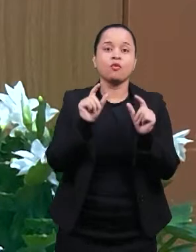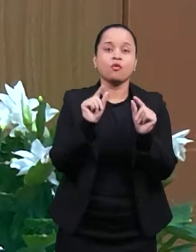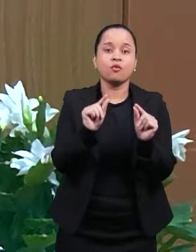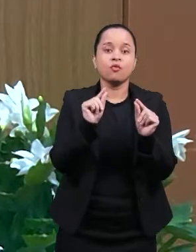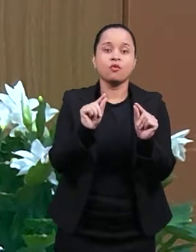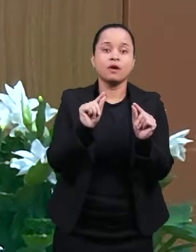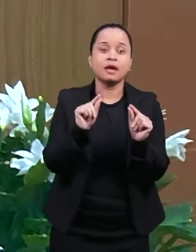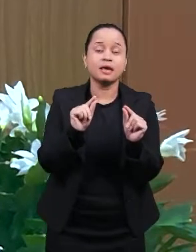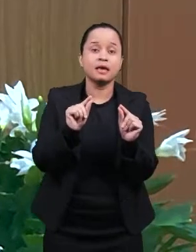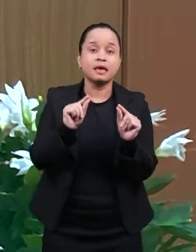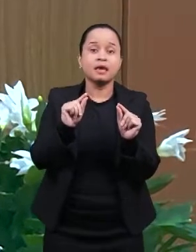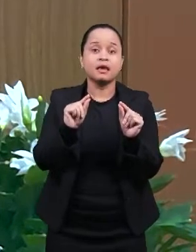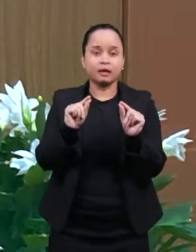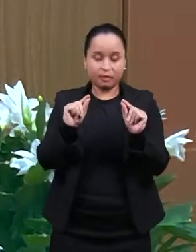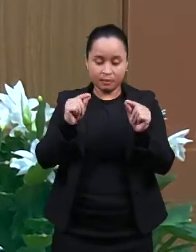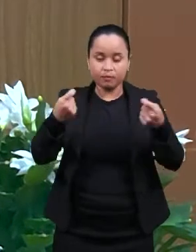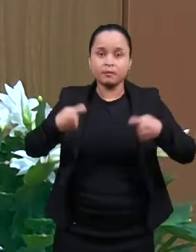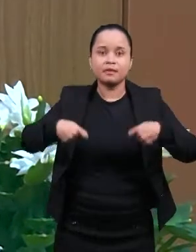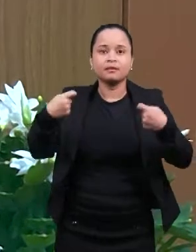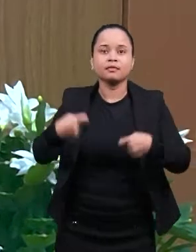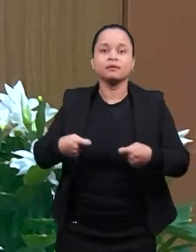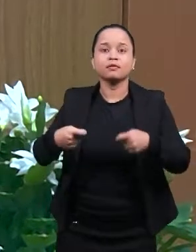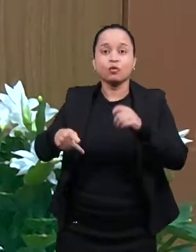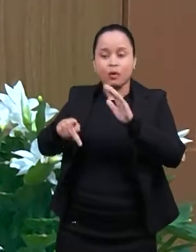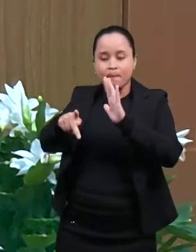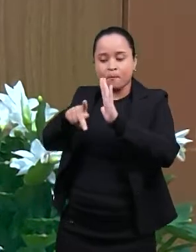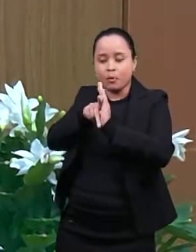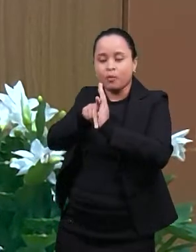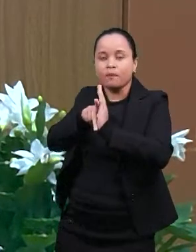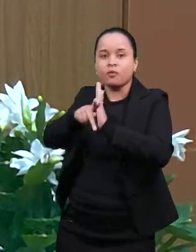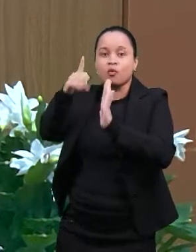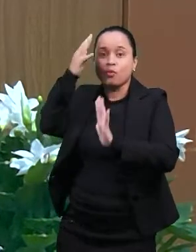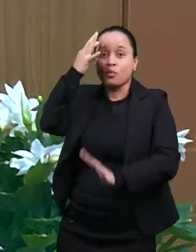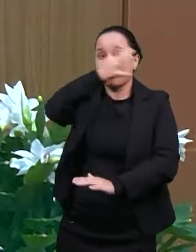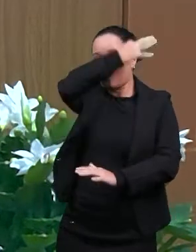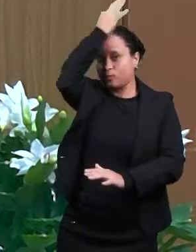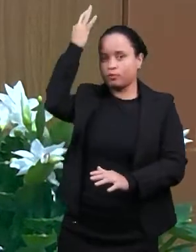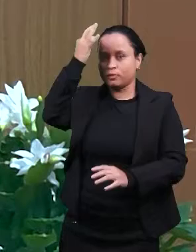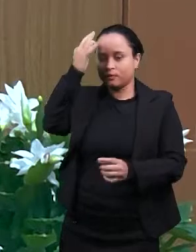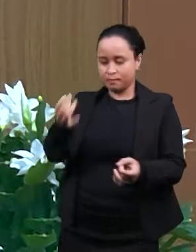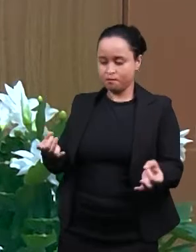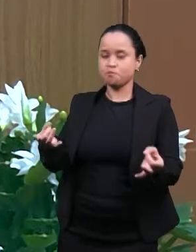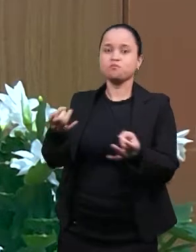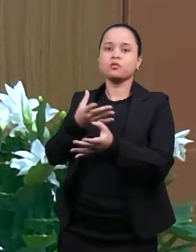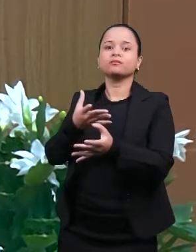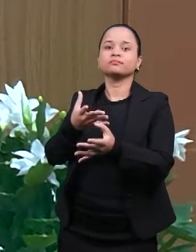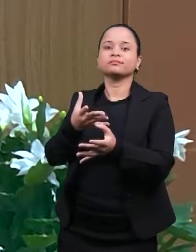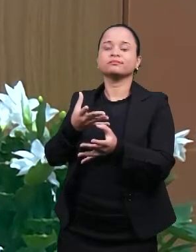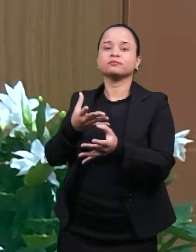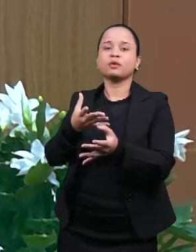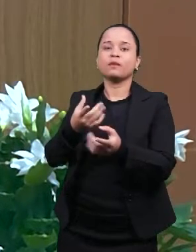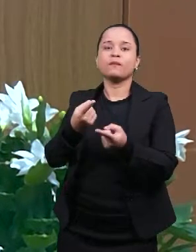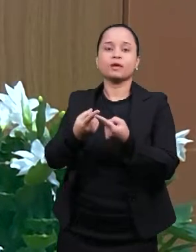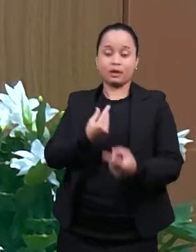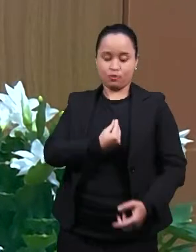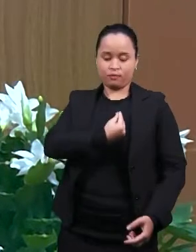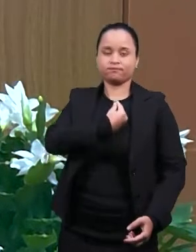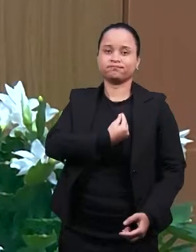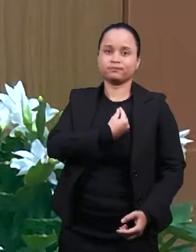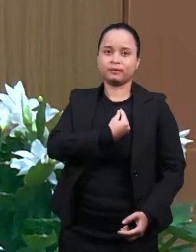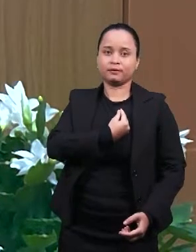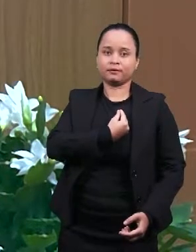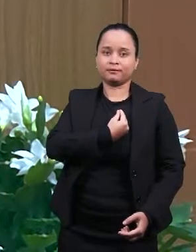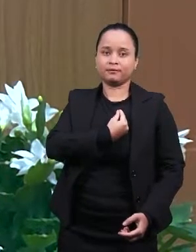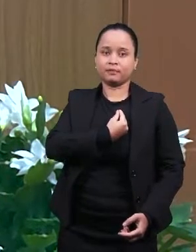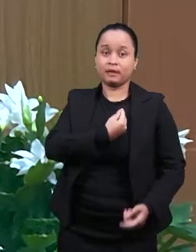Духа Святого уже должен быть готов. Мы не можем позволить ничего, что входит в нашу